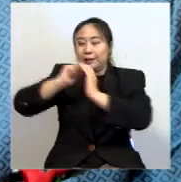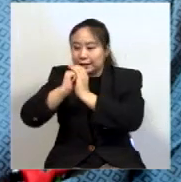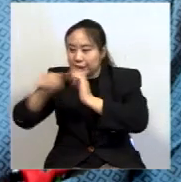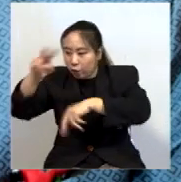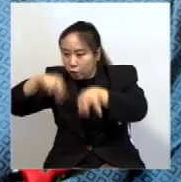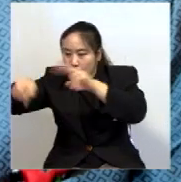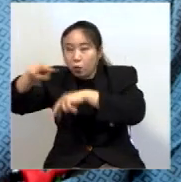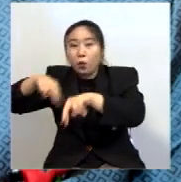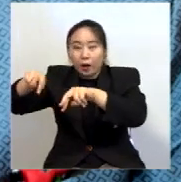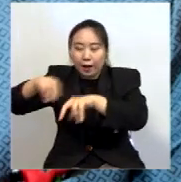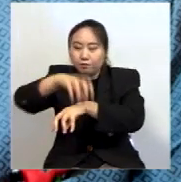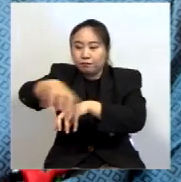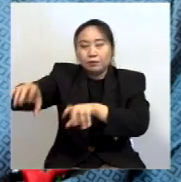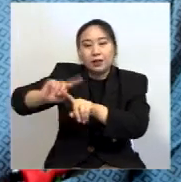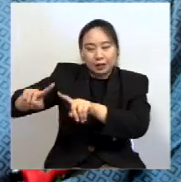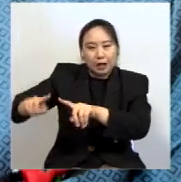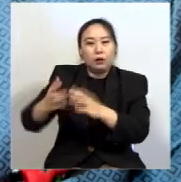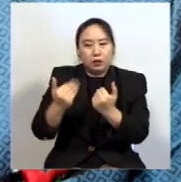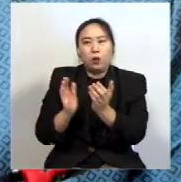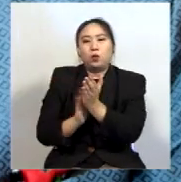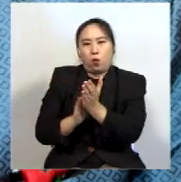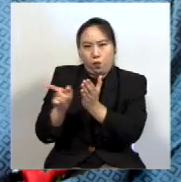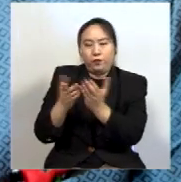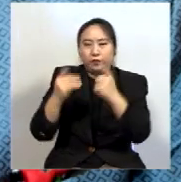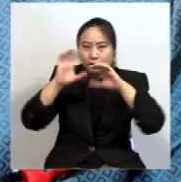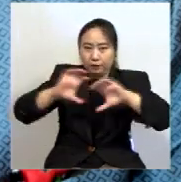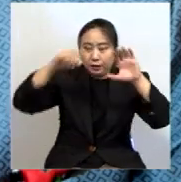ที่อื่นๆที่ได้รับผลกระทบซึ่งทางรัฐบาลไทยพร้อม